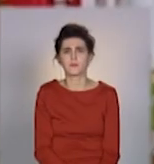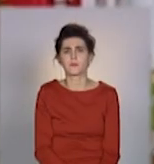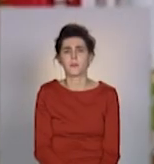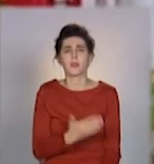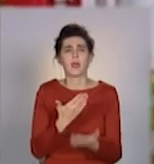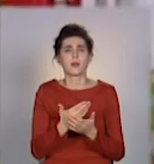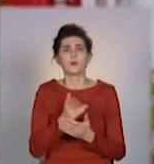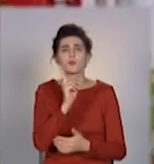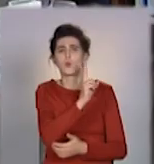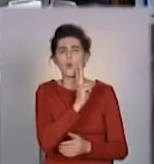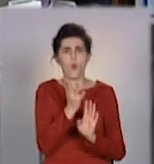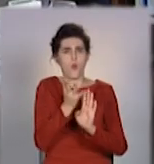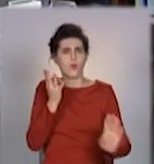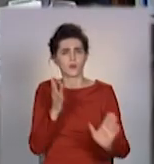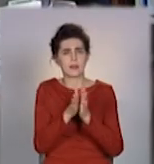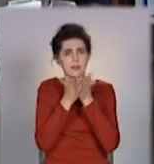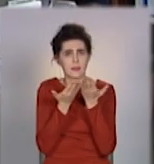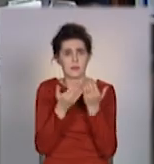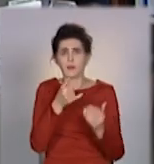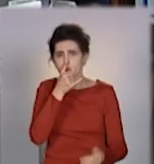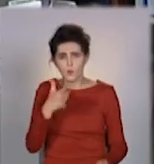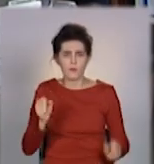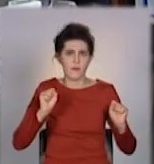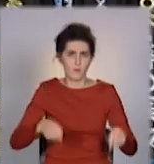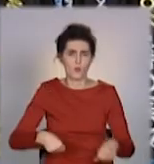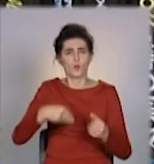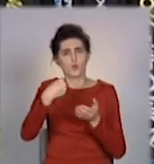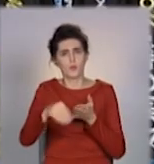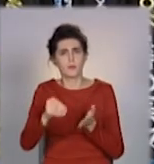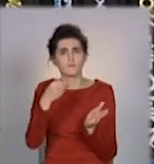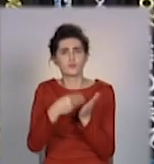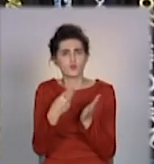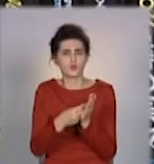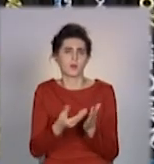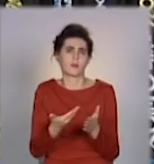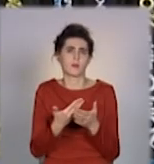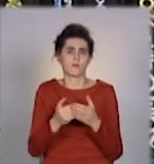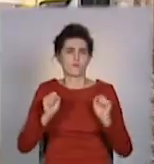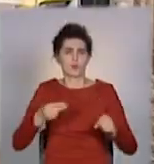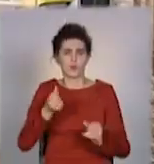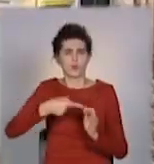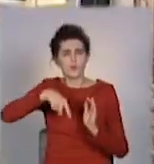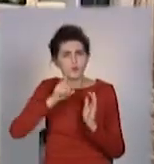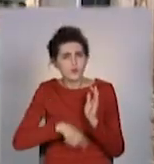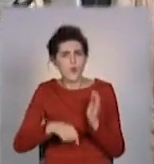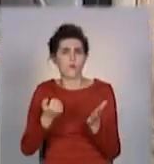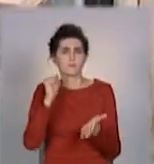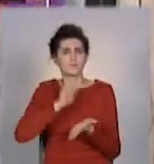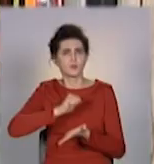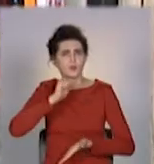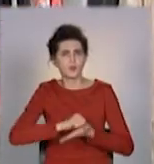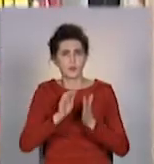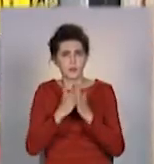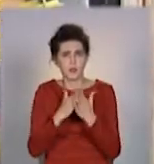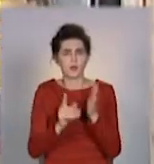хоче чекати черги на книгу, може придбати її. Бюджетний варіант – вторинний ринок. Однак охочих купити друковане видання